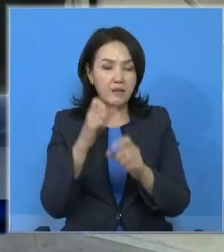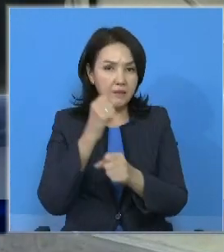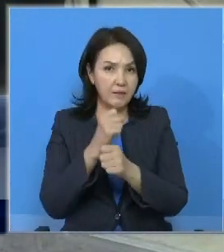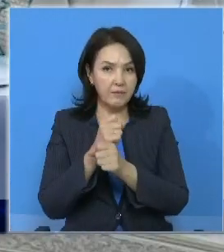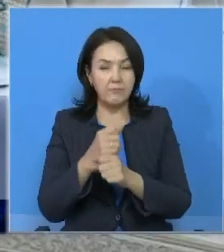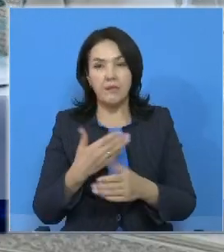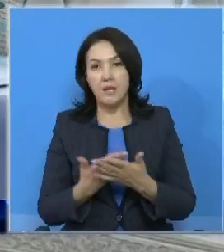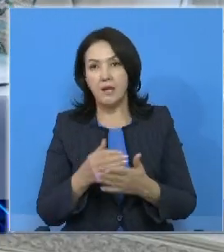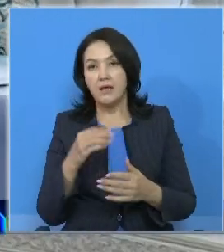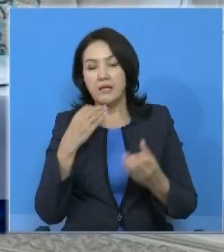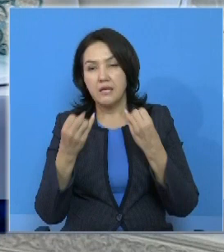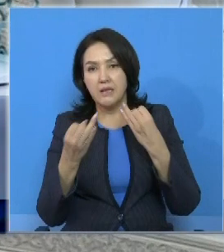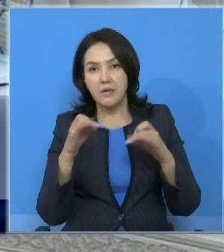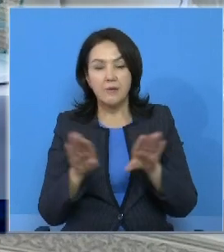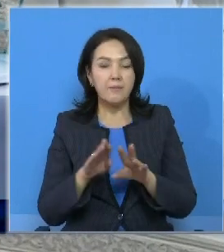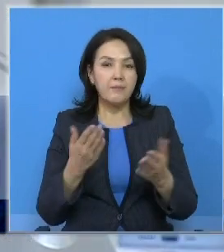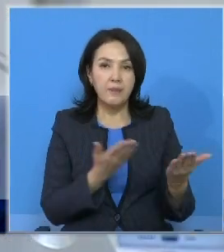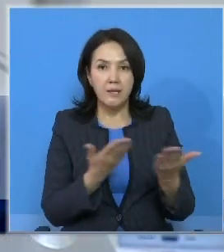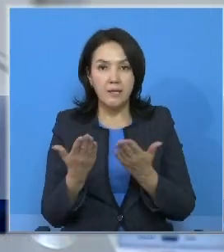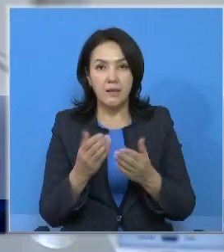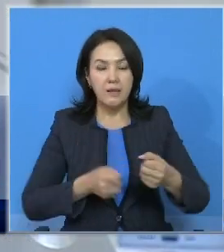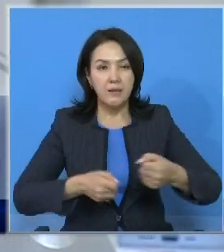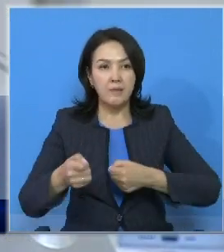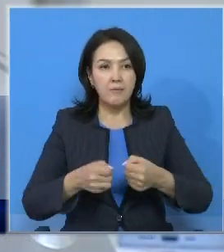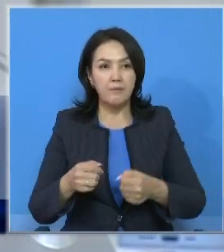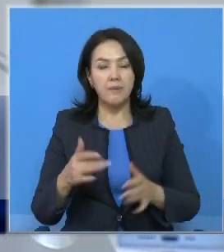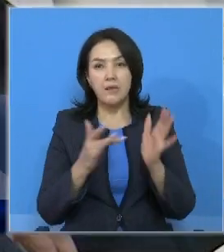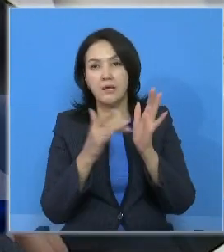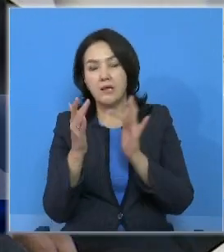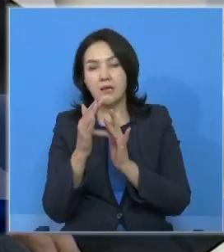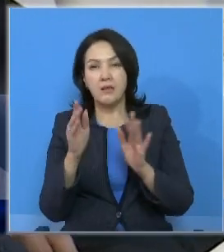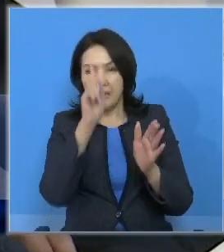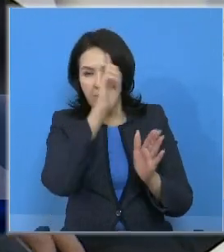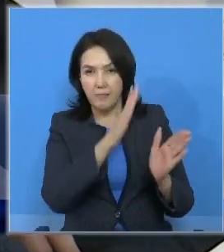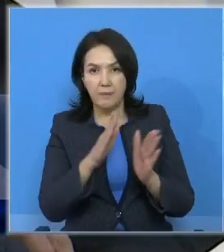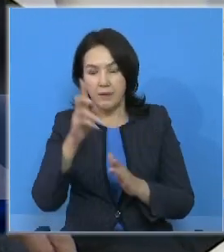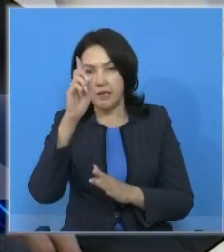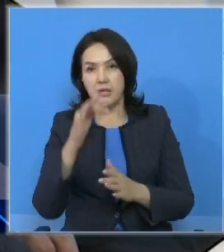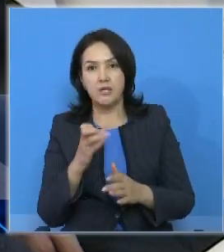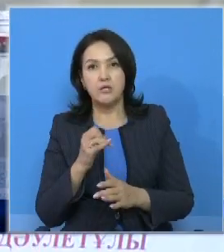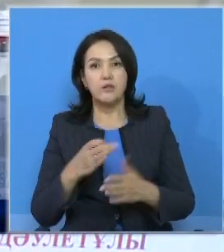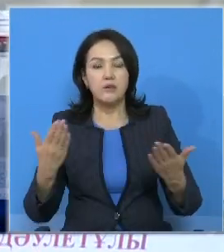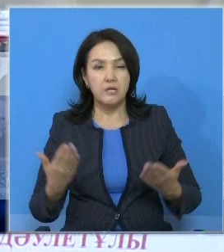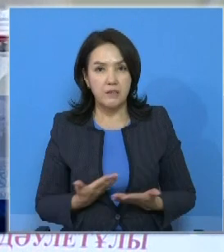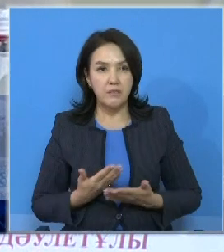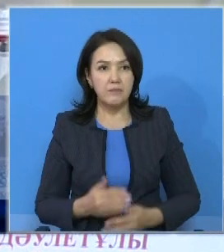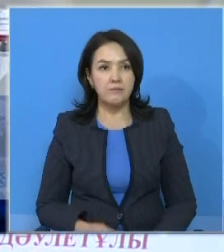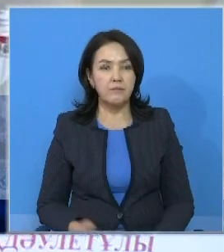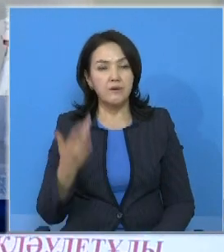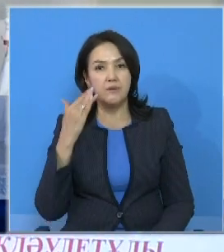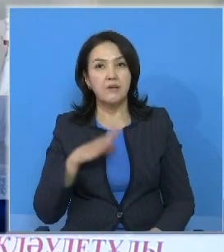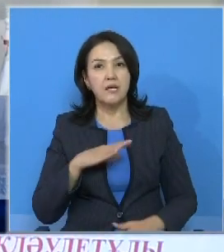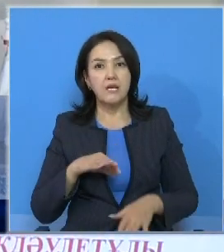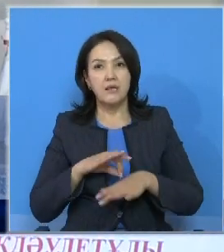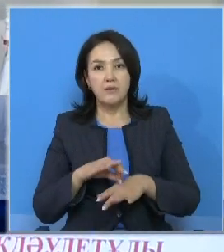в построении диалога. С таким докладом выступил руководитель христианской библиотеки церкви «Источник жизни». Мы всегда идем на